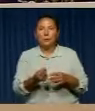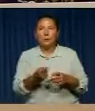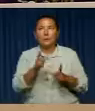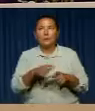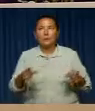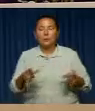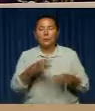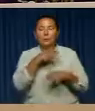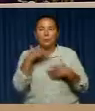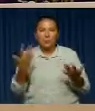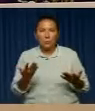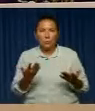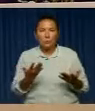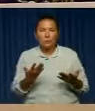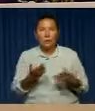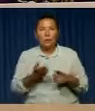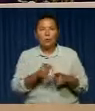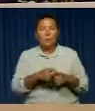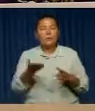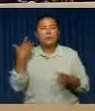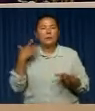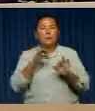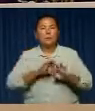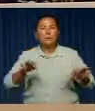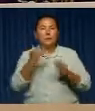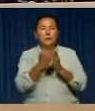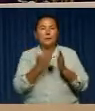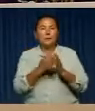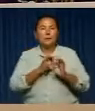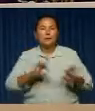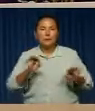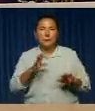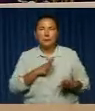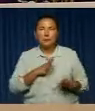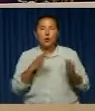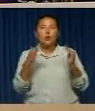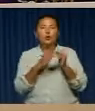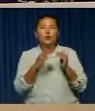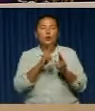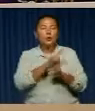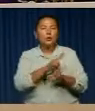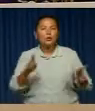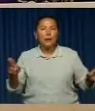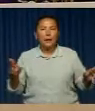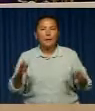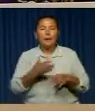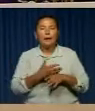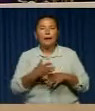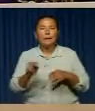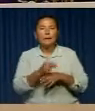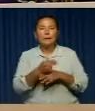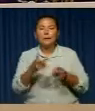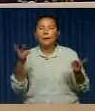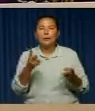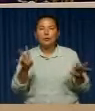азаматтар өте көп. Мен өткенде осы жерде бағдарлама болған айта кеткен, үйден ешқандай артық ем алудың